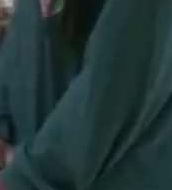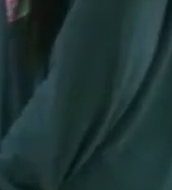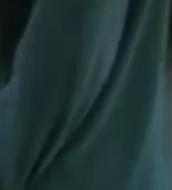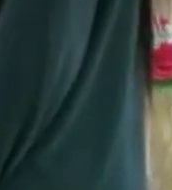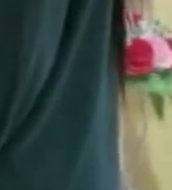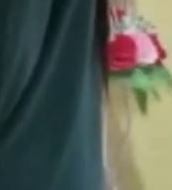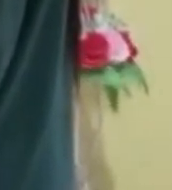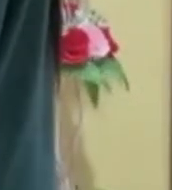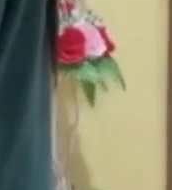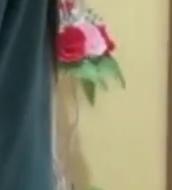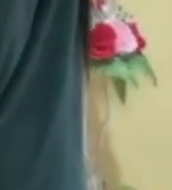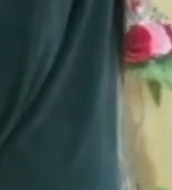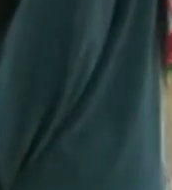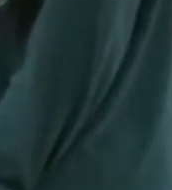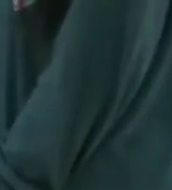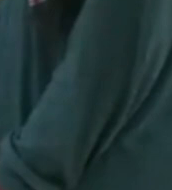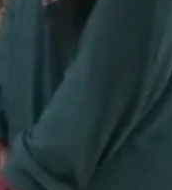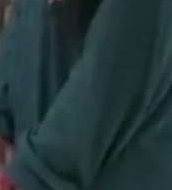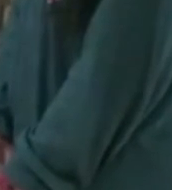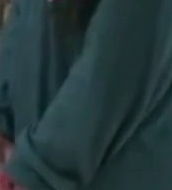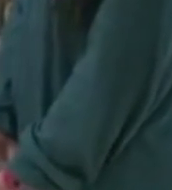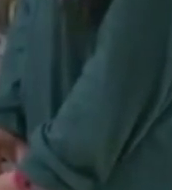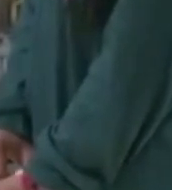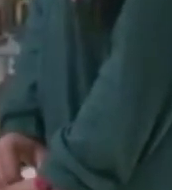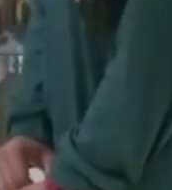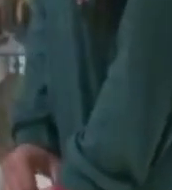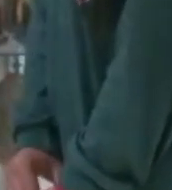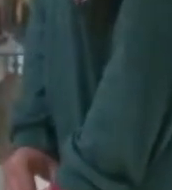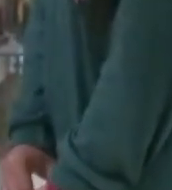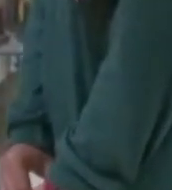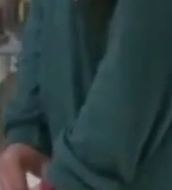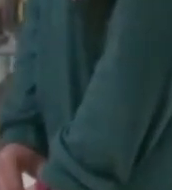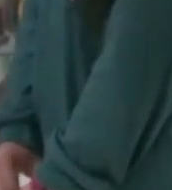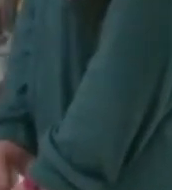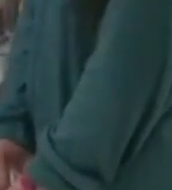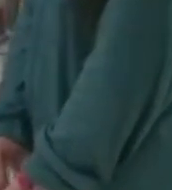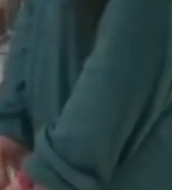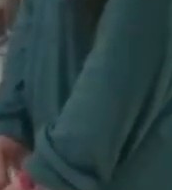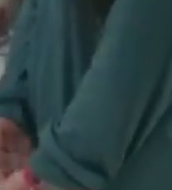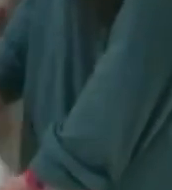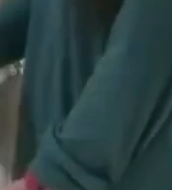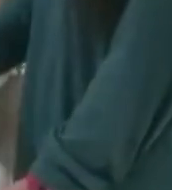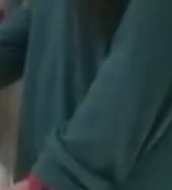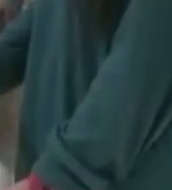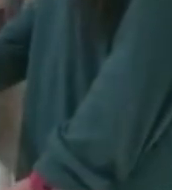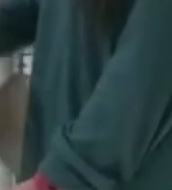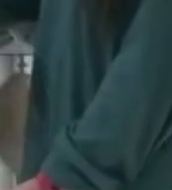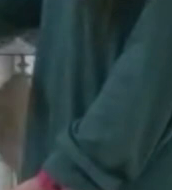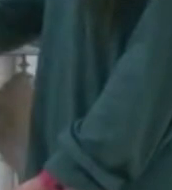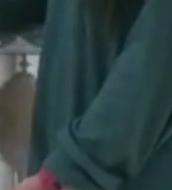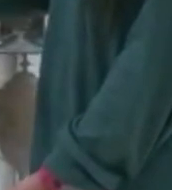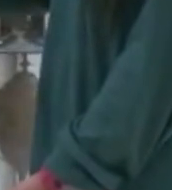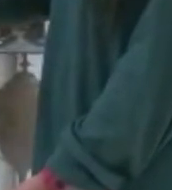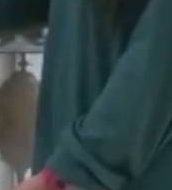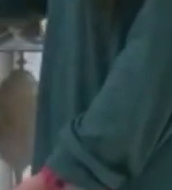gaya hidup sehat bagus persediaan Anda juga begitu marilah kita pincang resep gaya hidup sehat saya cadangkan